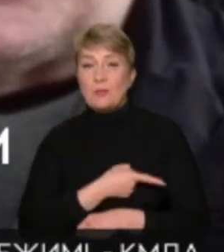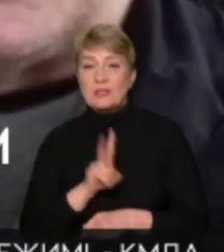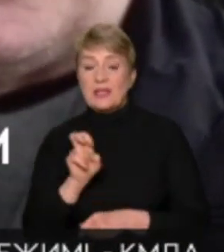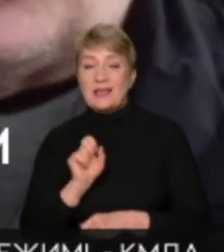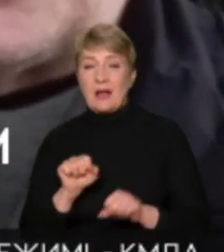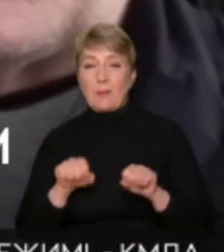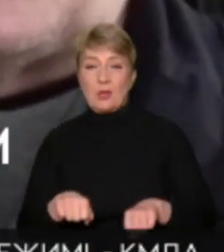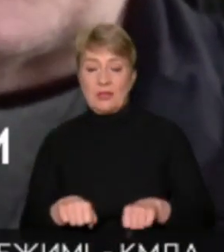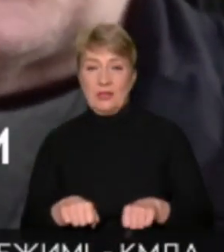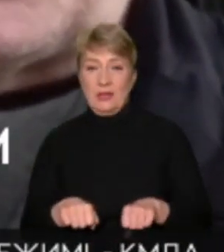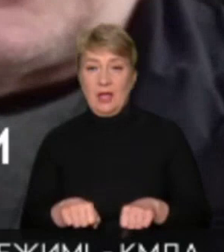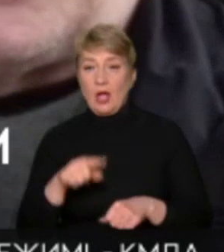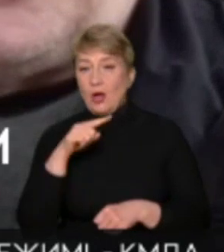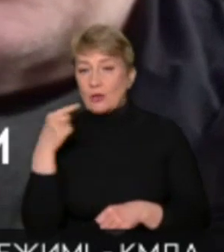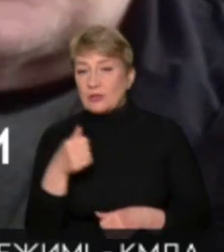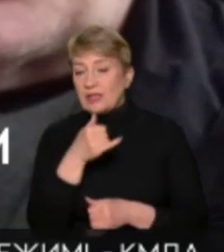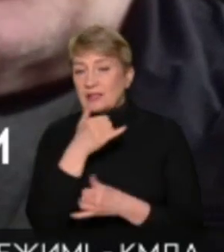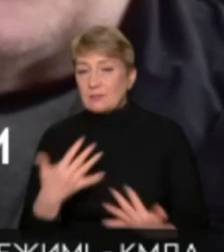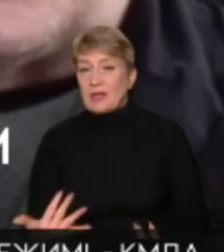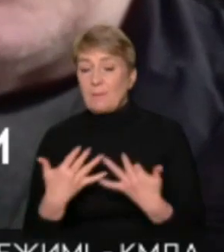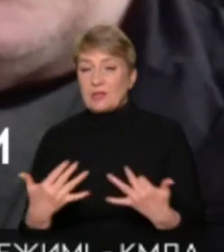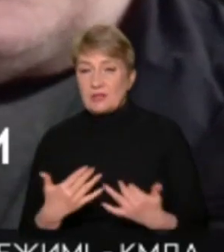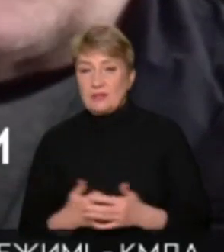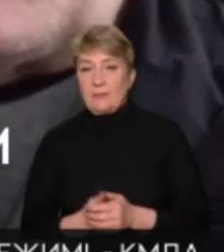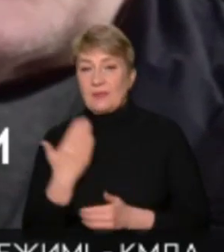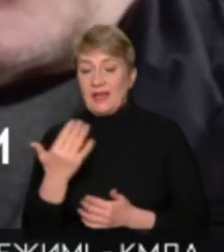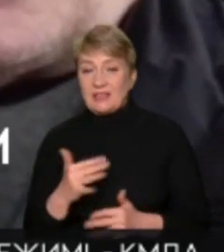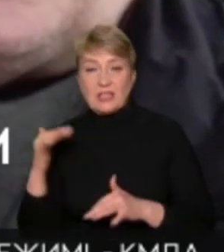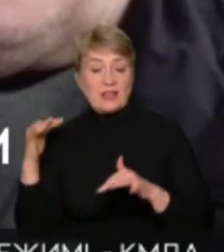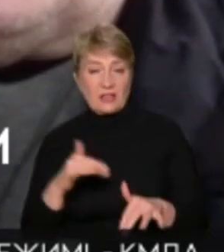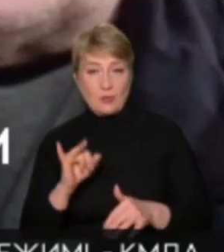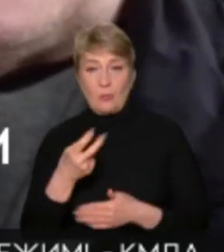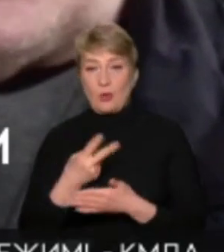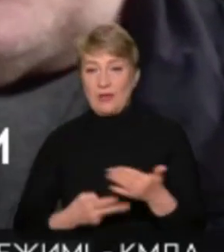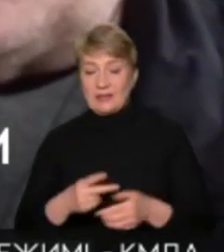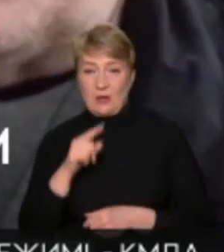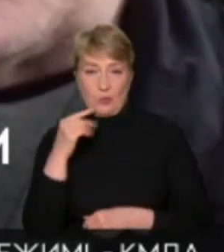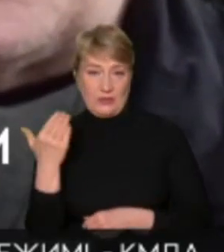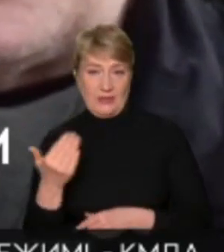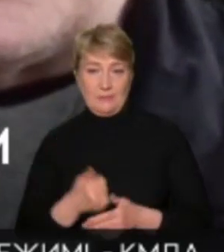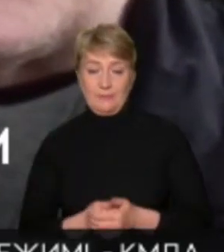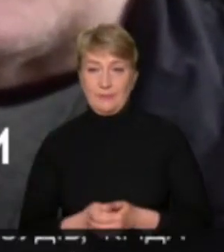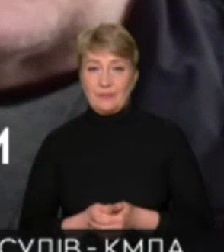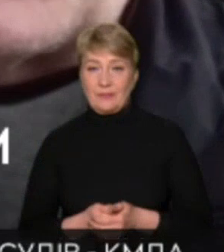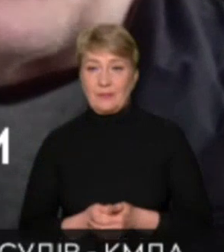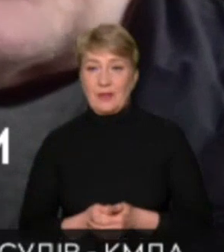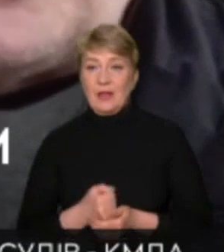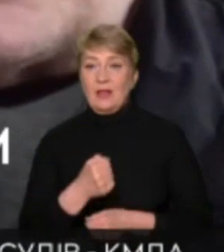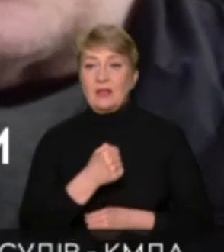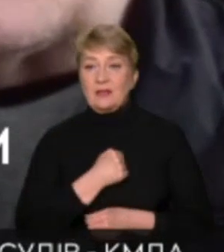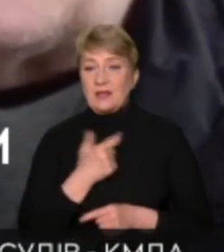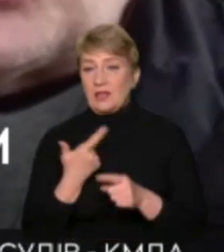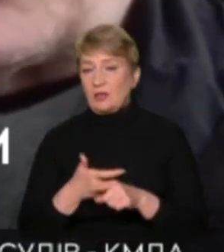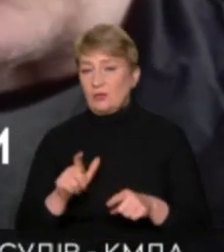посилилось. Вони не змогли просунутися, їхній наступ провалився. Тому, на жаль, Ви знаєте, це якесь дуже